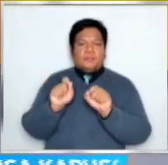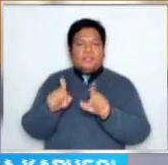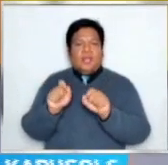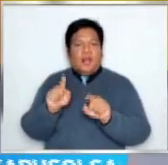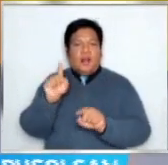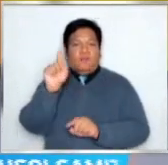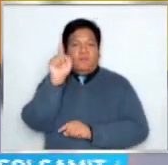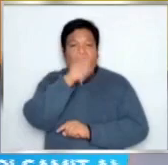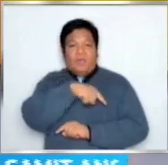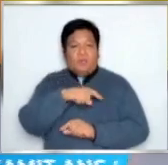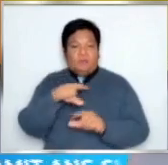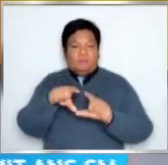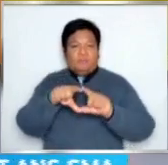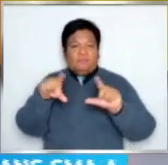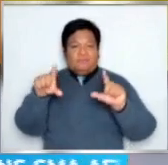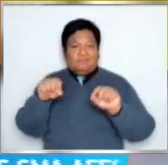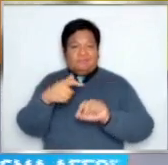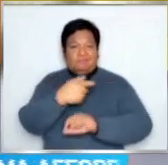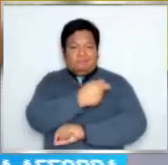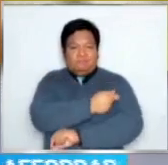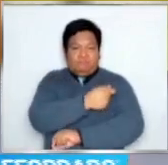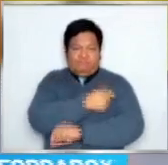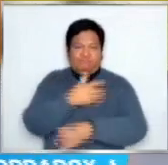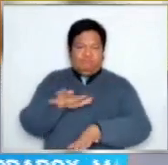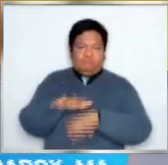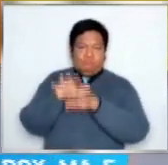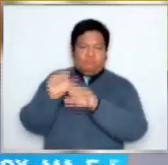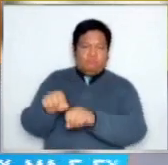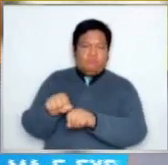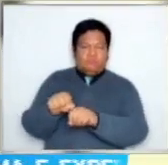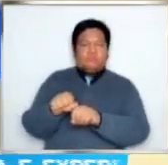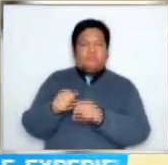Paulo Yap ng GMA Regional TV 1 Mindanao.